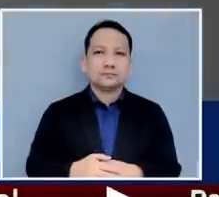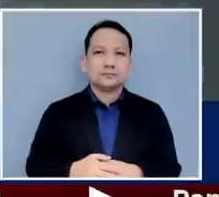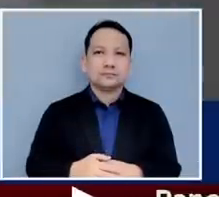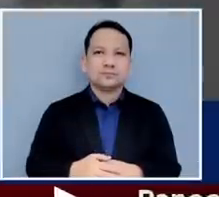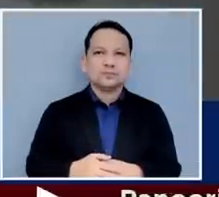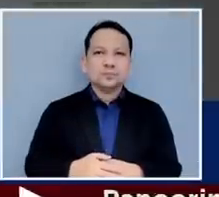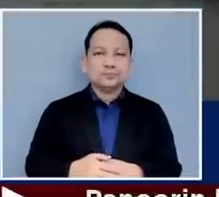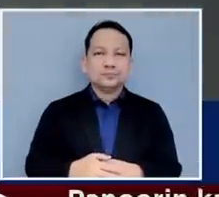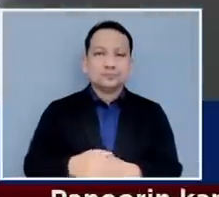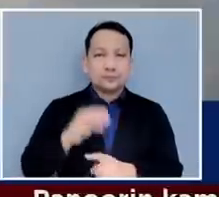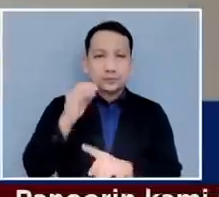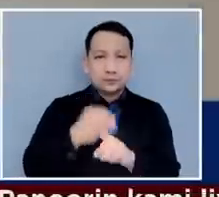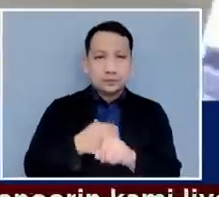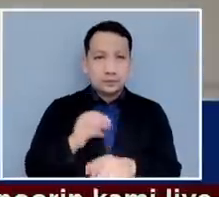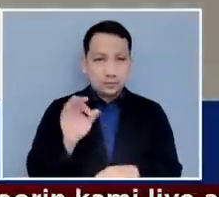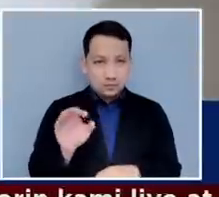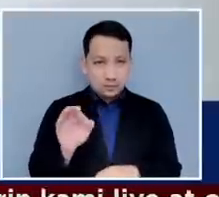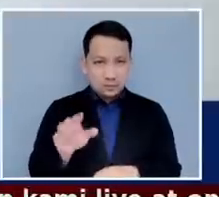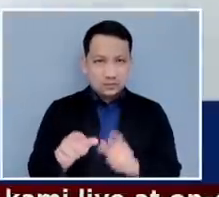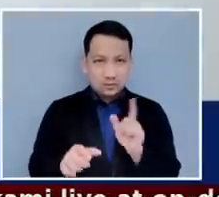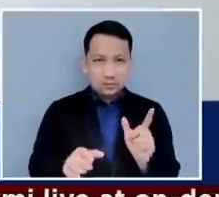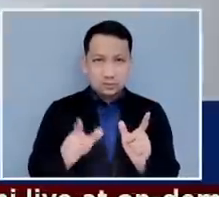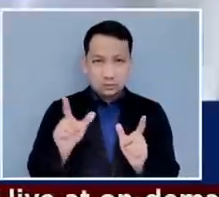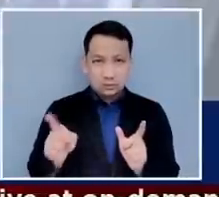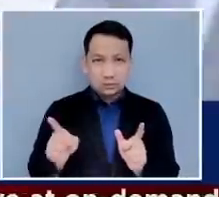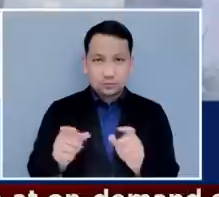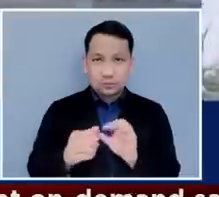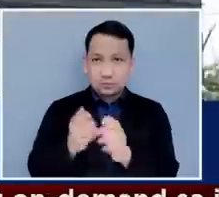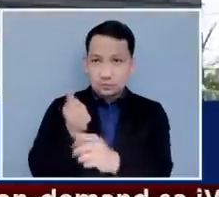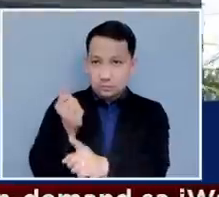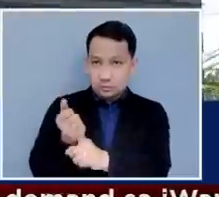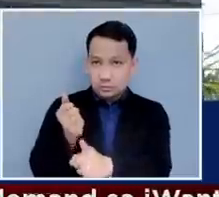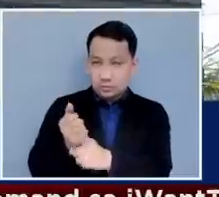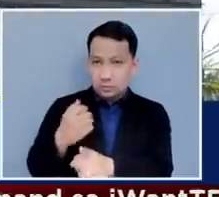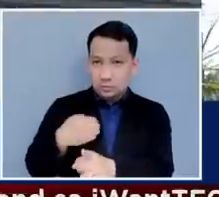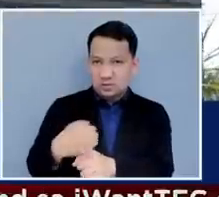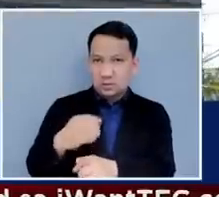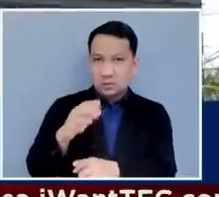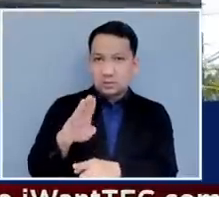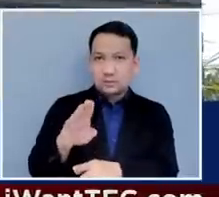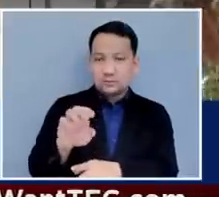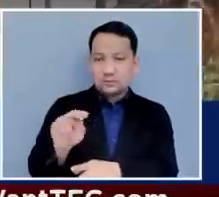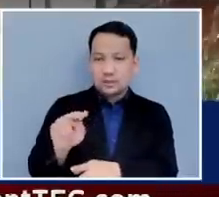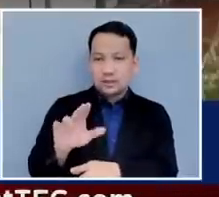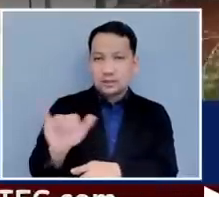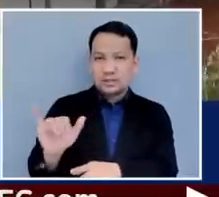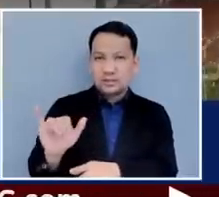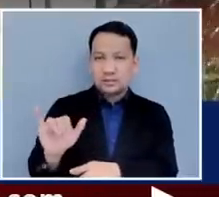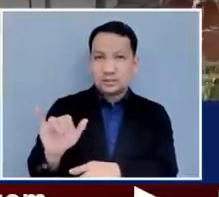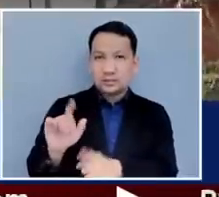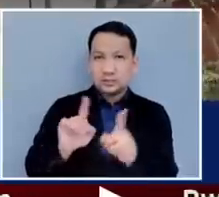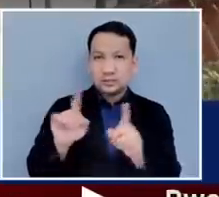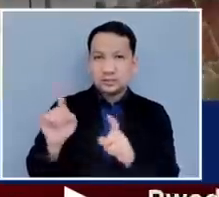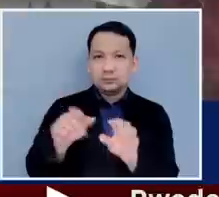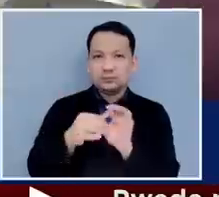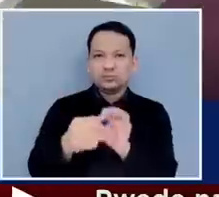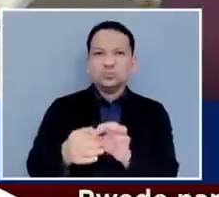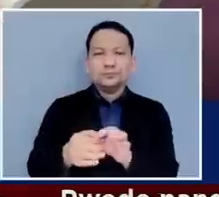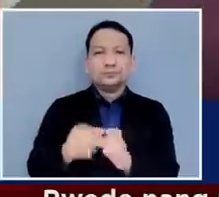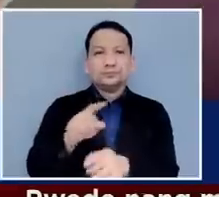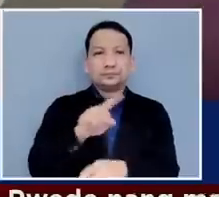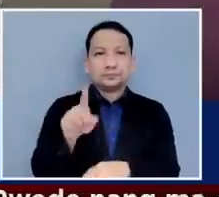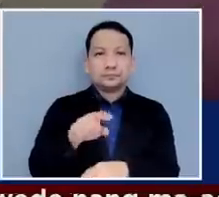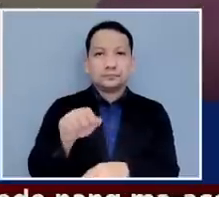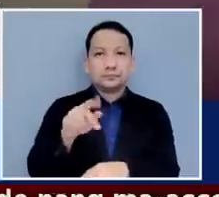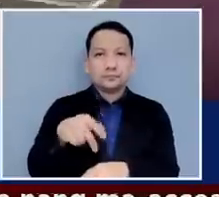October 19, 2021, pinasok ng pulis ang opisina ng Benistar, isang licensed POGO operator sa Alman sa Uno, Zapote. Kwento